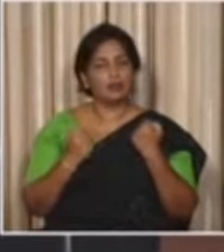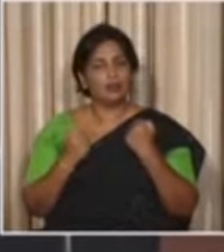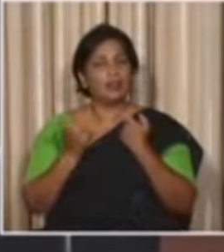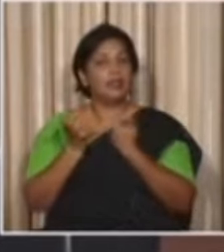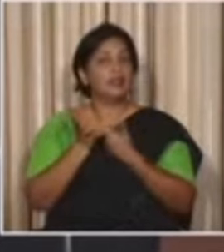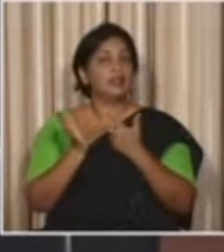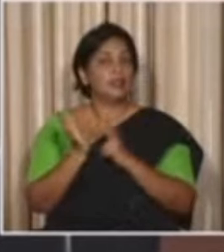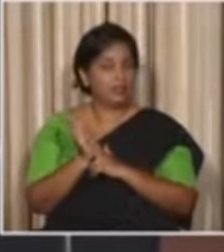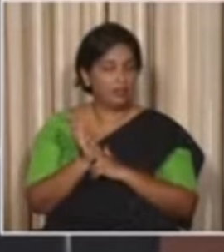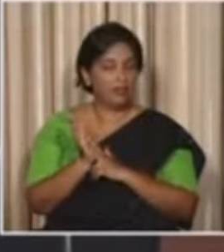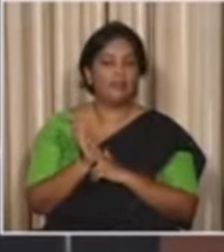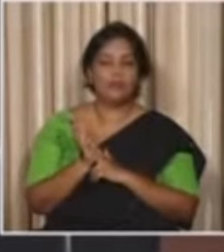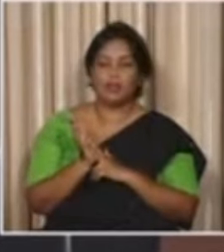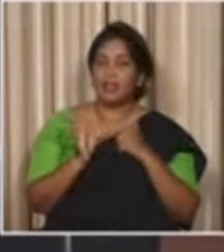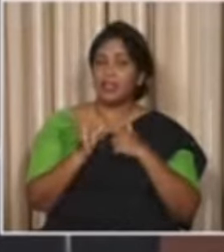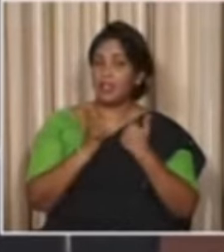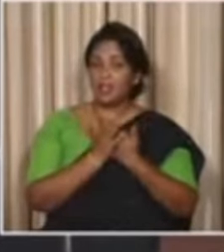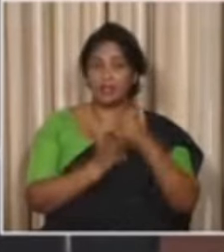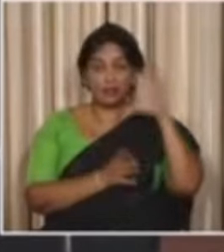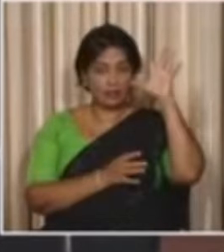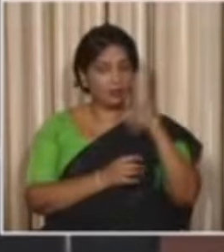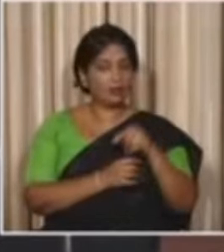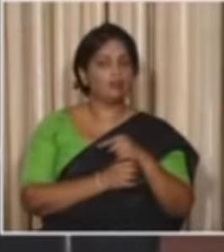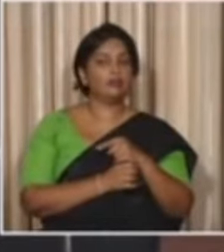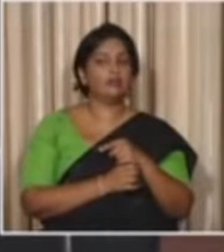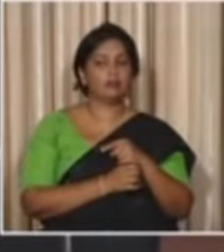ටීවී එක දැන් මේ පරද ගේන්නේ ඒ වගේ